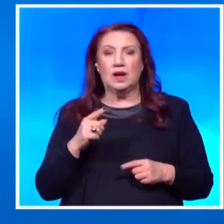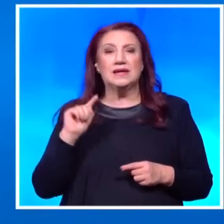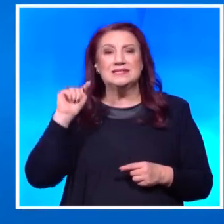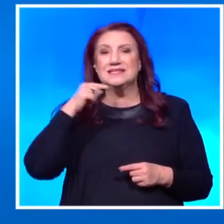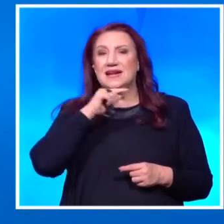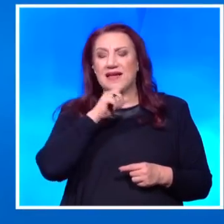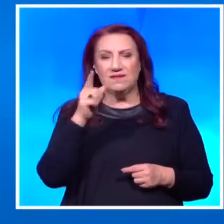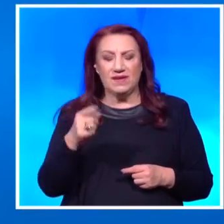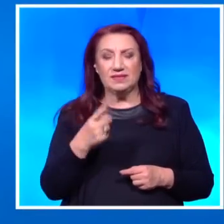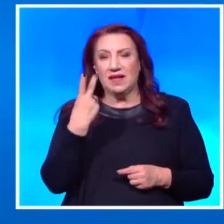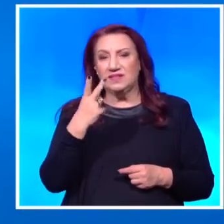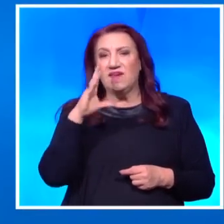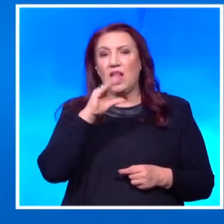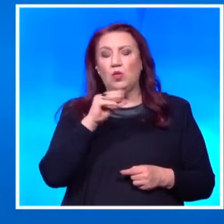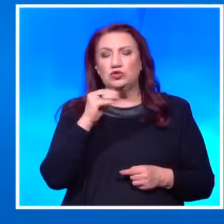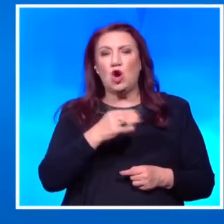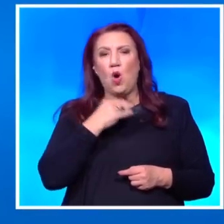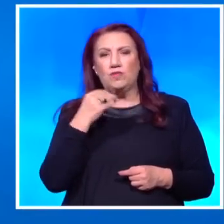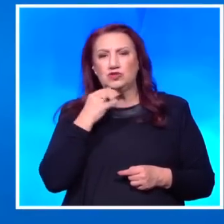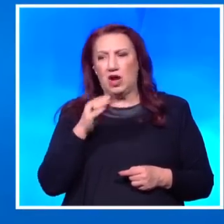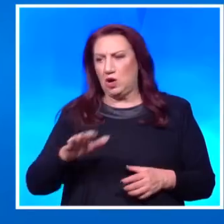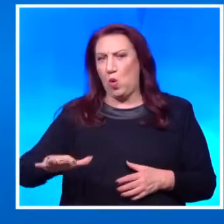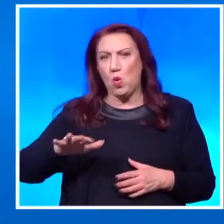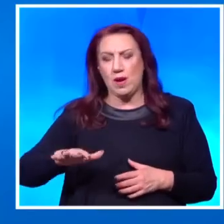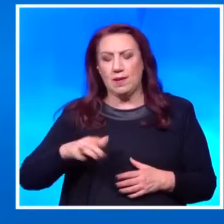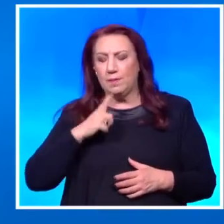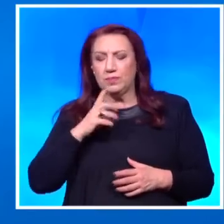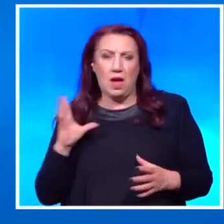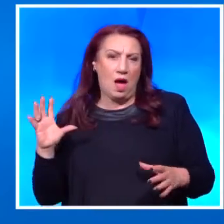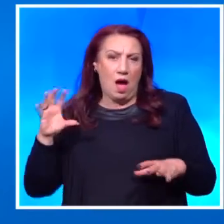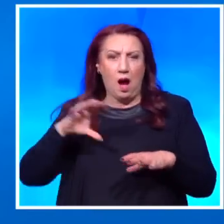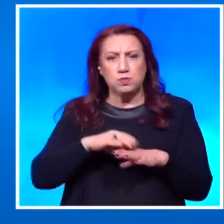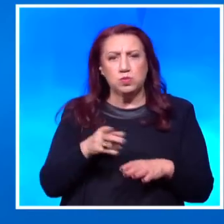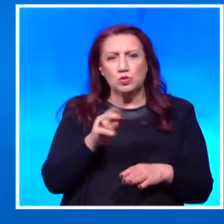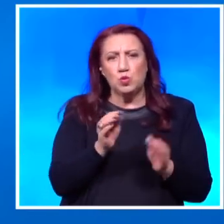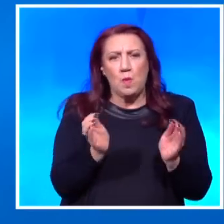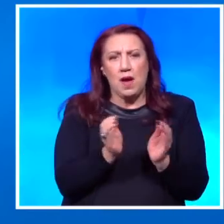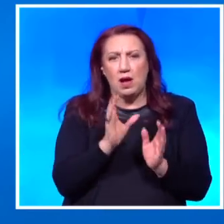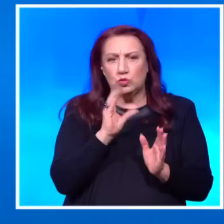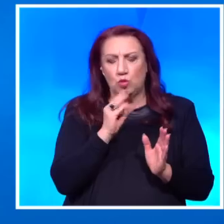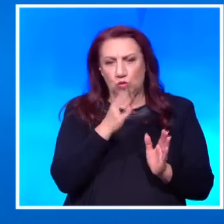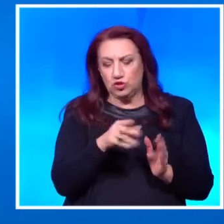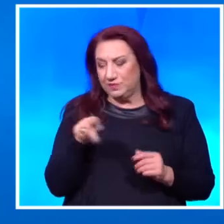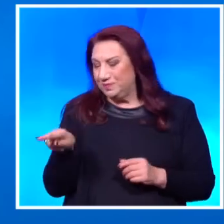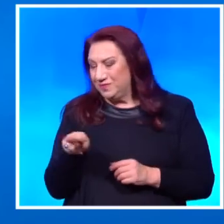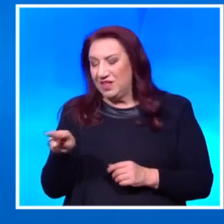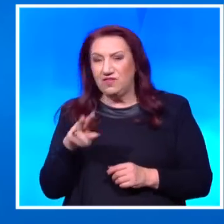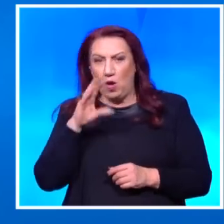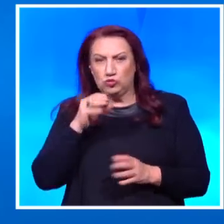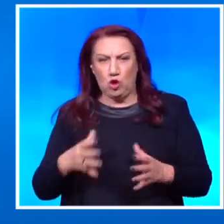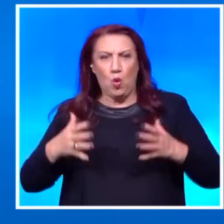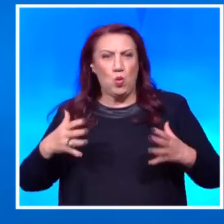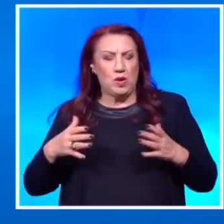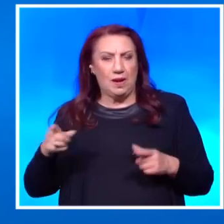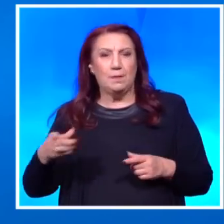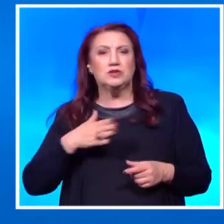друго куче, изведено на разходка от стопаните си. Агресивните животни са собственост на Йордан Лечков, който твърди, че били